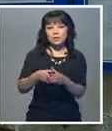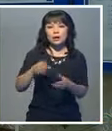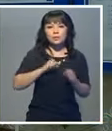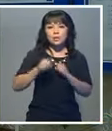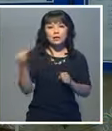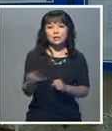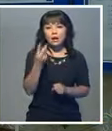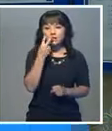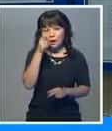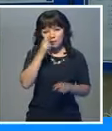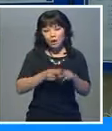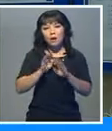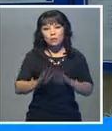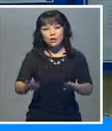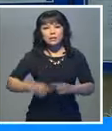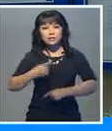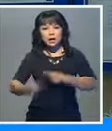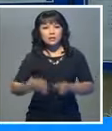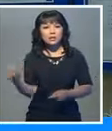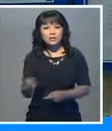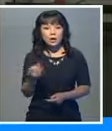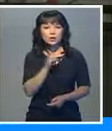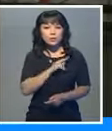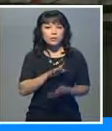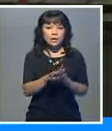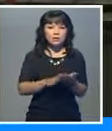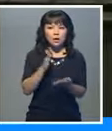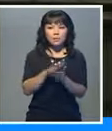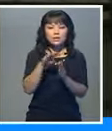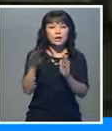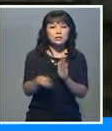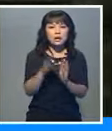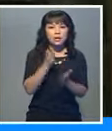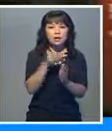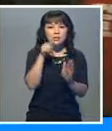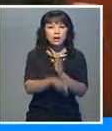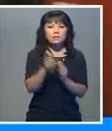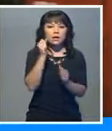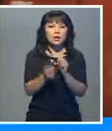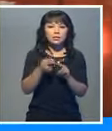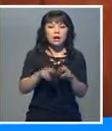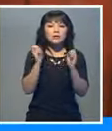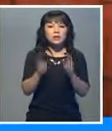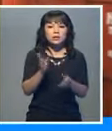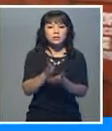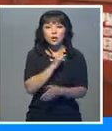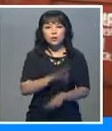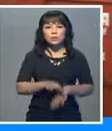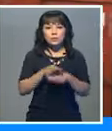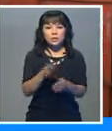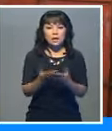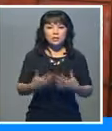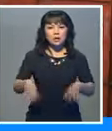Көріп жүрміз, соңдарынан інілері, балалары әулеттің дәстүрін жалғастырып жатыр. Жер ананың жүрегі лүпілін күнде тыңдап, қауіпті жұмыста аянбай тер төгіп